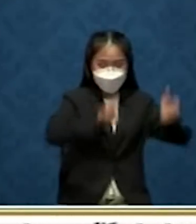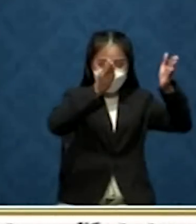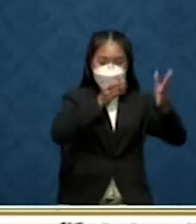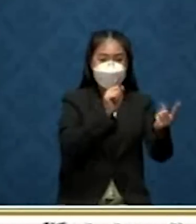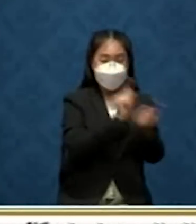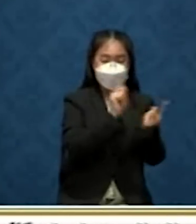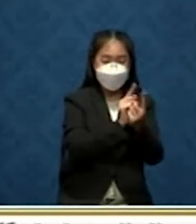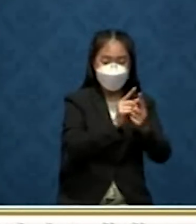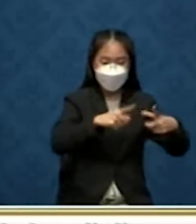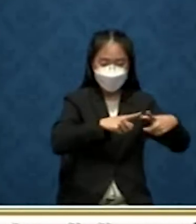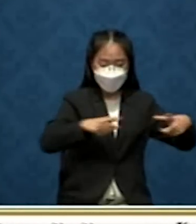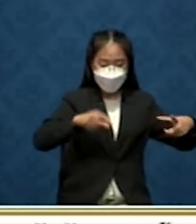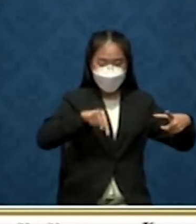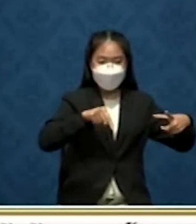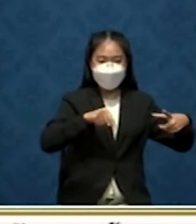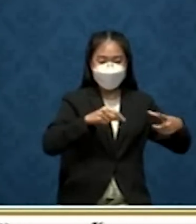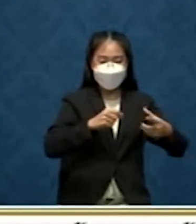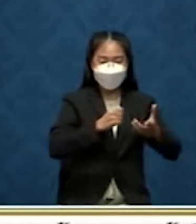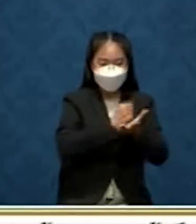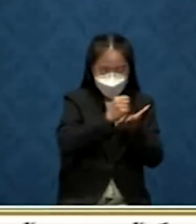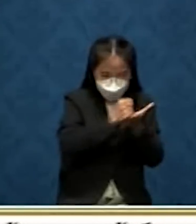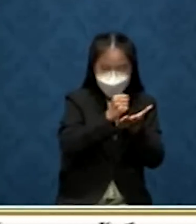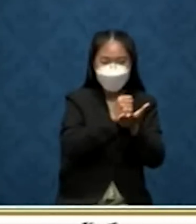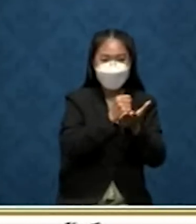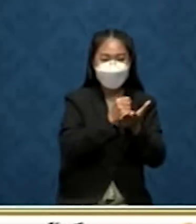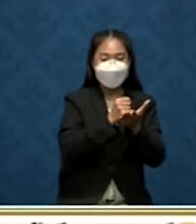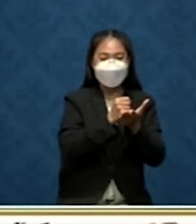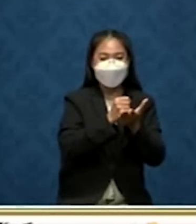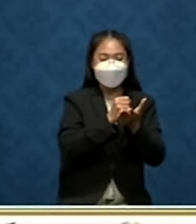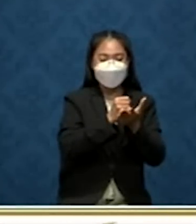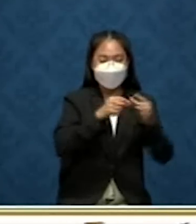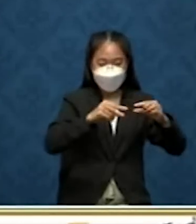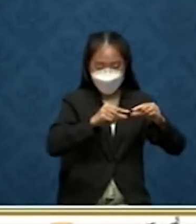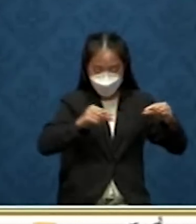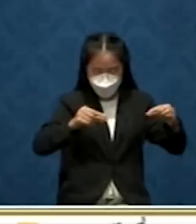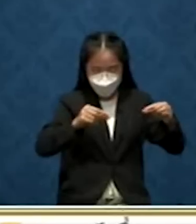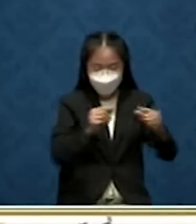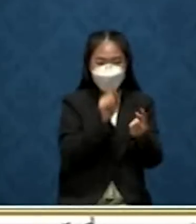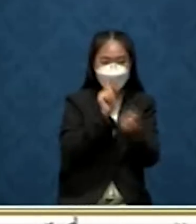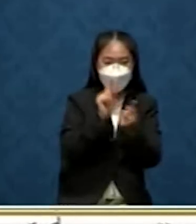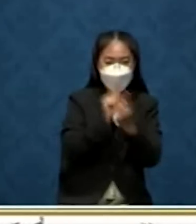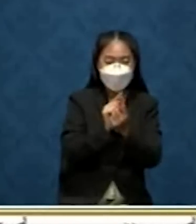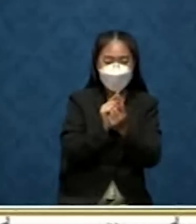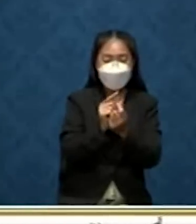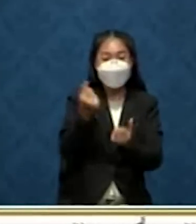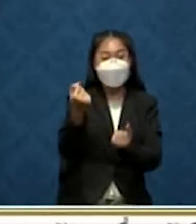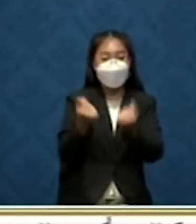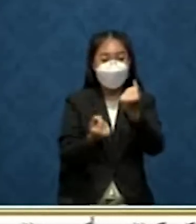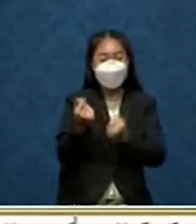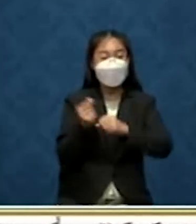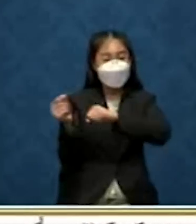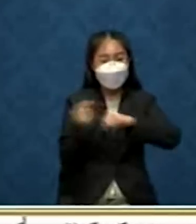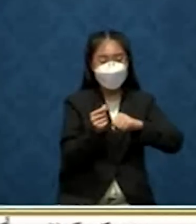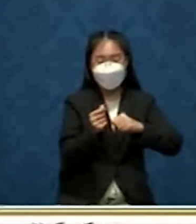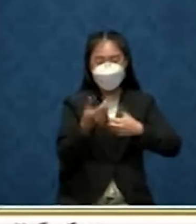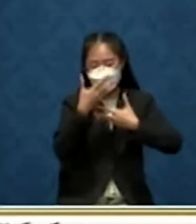องยา รอดเสบยาก็ปลอยทงไ้ตรงนั้นเจอรถมนิวันที่ตู้หาวใช้ประจำก็ปล่อยทิ้